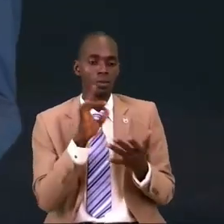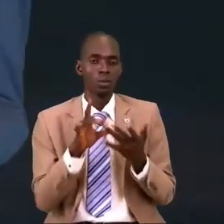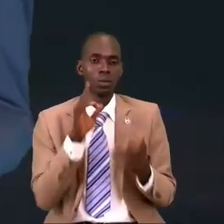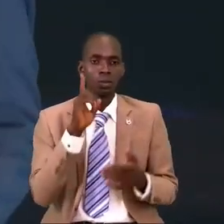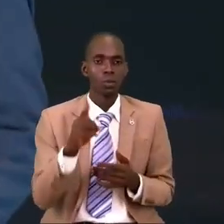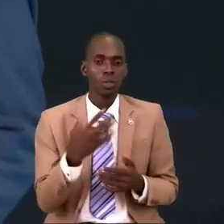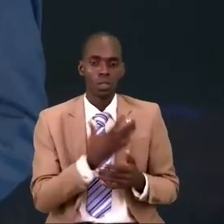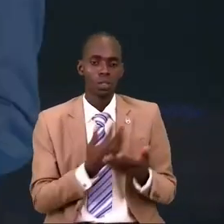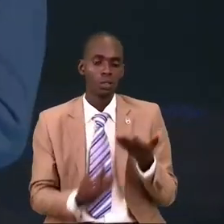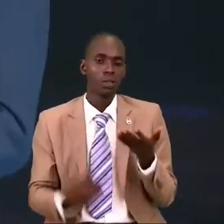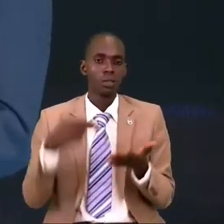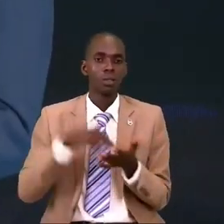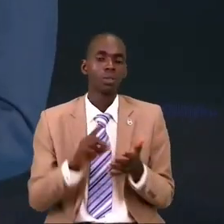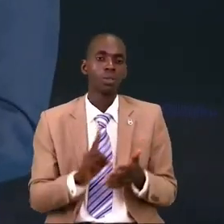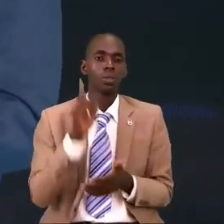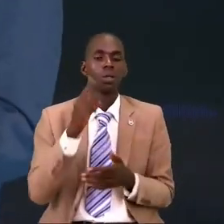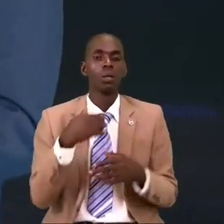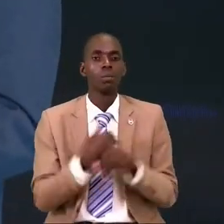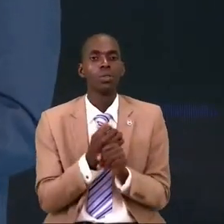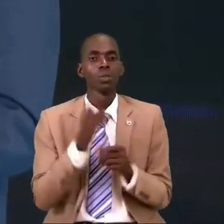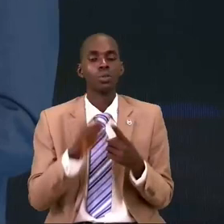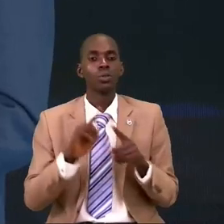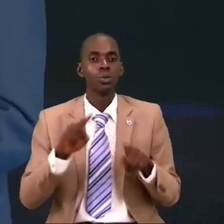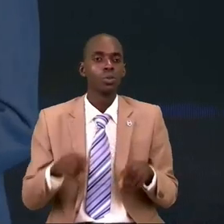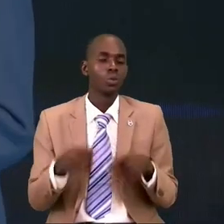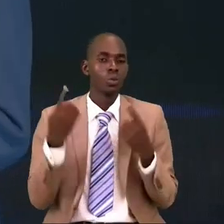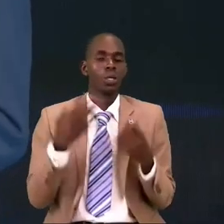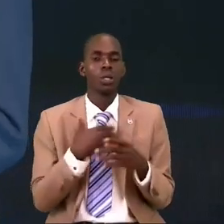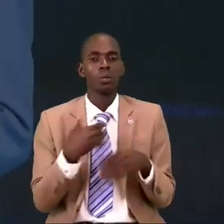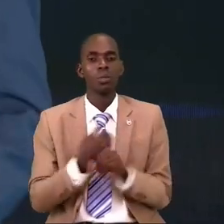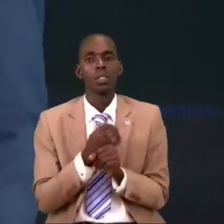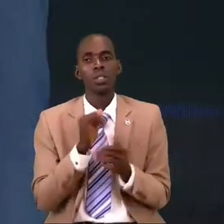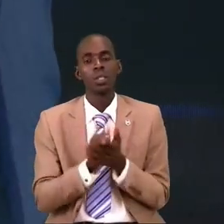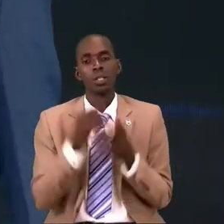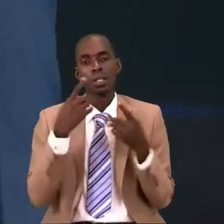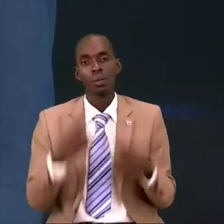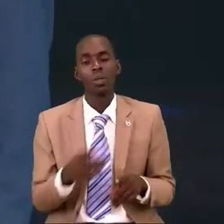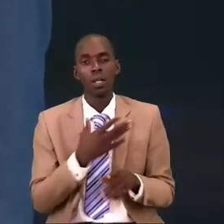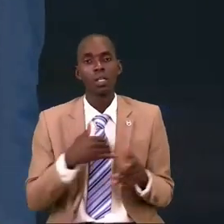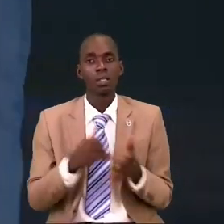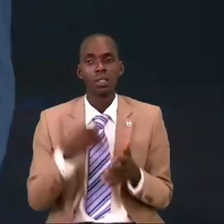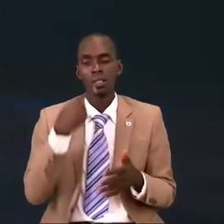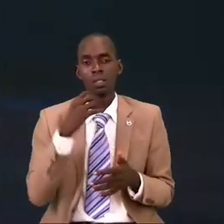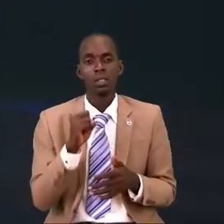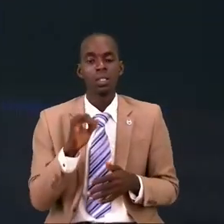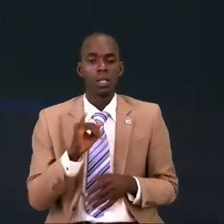produire cela. Et dit, je serai avec toi. Ça te donnera la confiance en sa